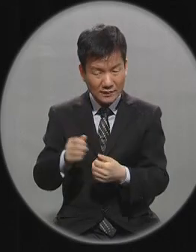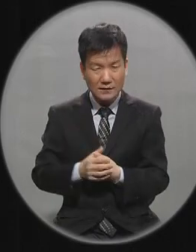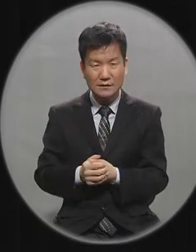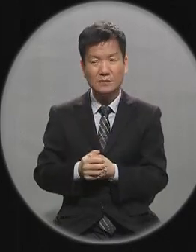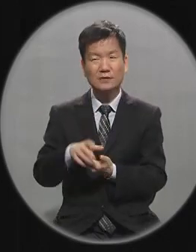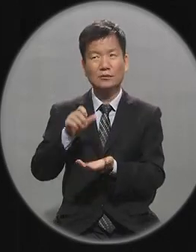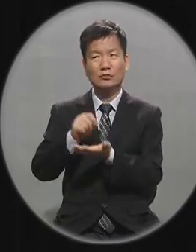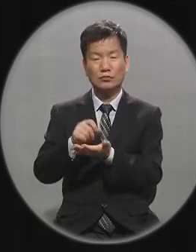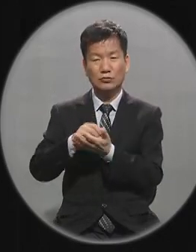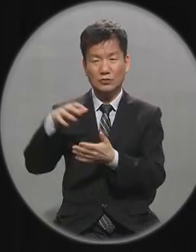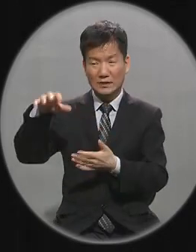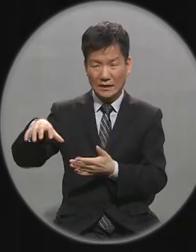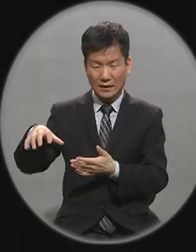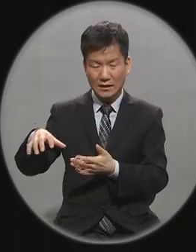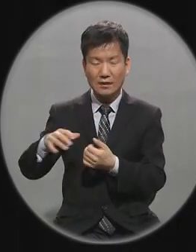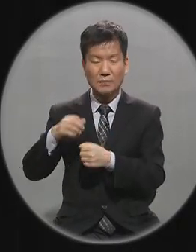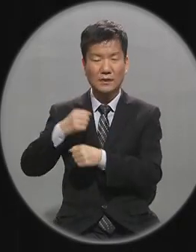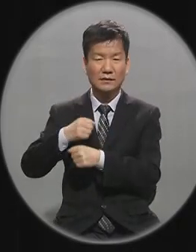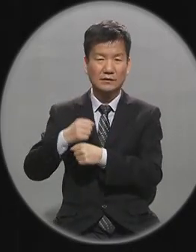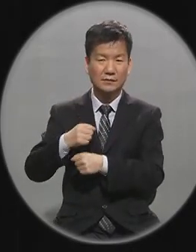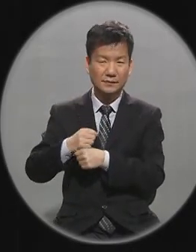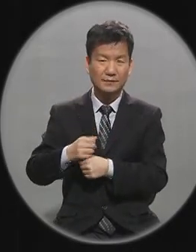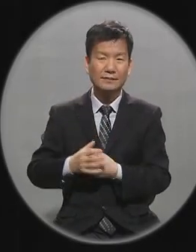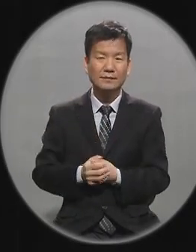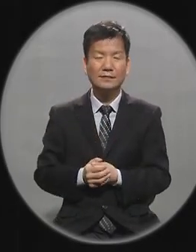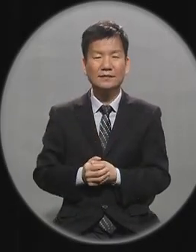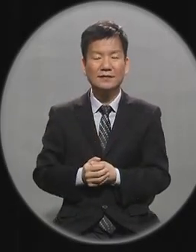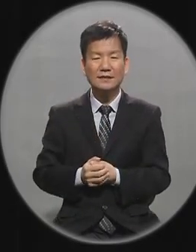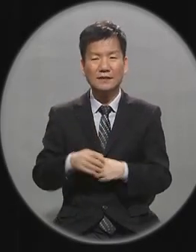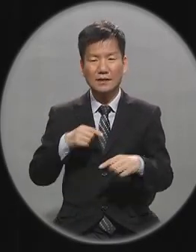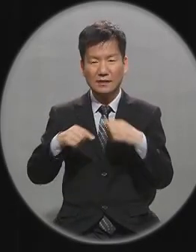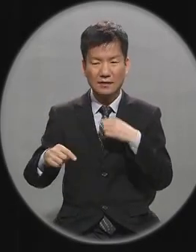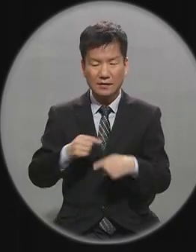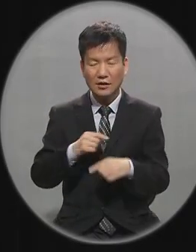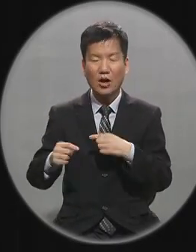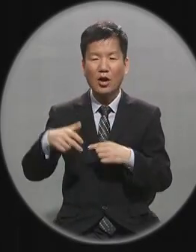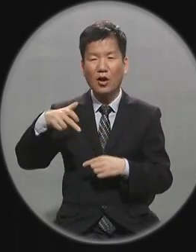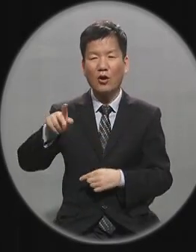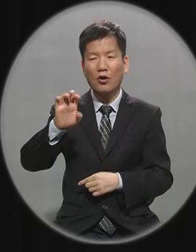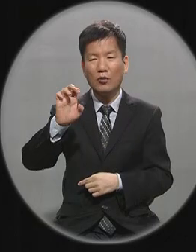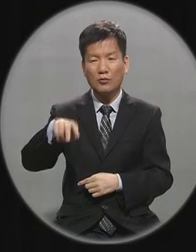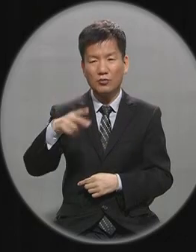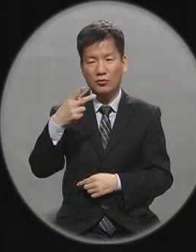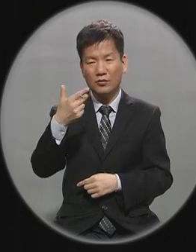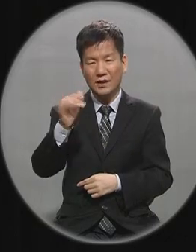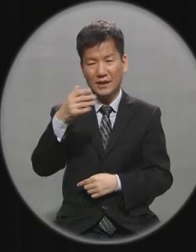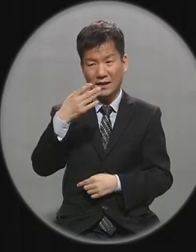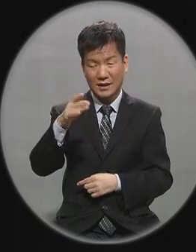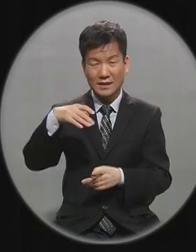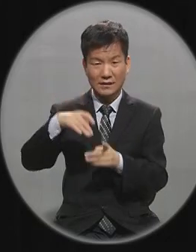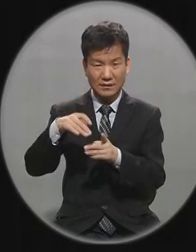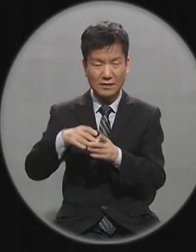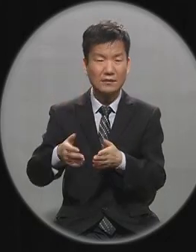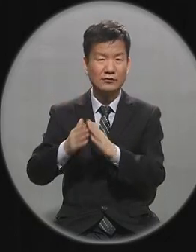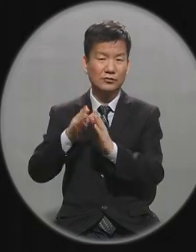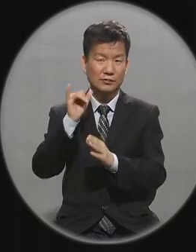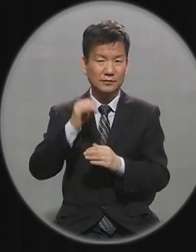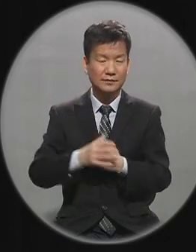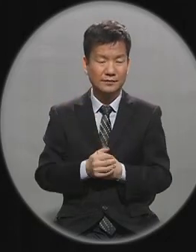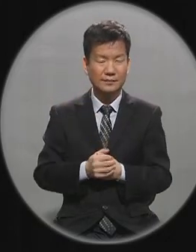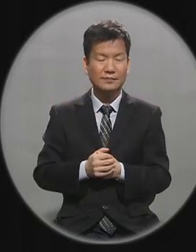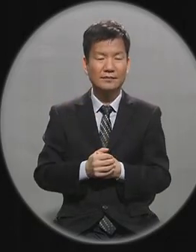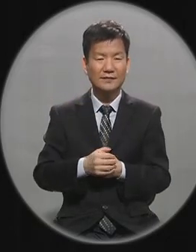외곽에 축구장 같은 것도 테니스장을 만드는 행정복지 커뮤니티센터를 구성하고 있습니다. 저는